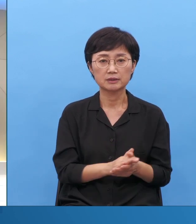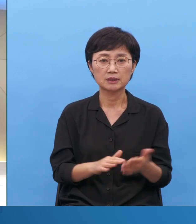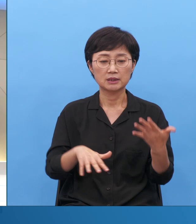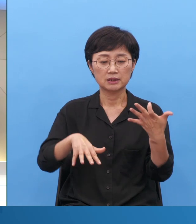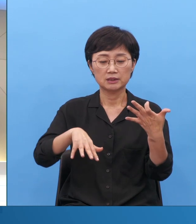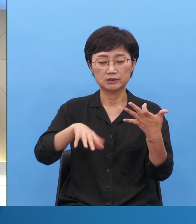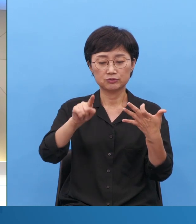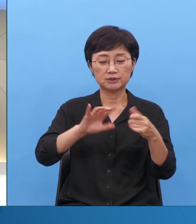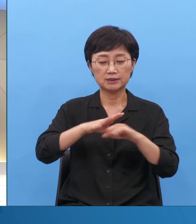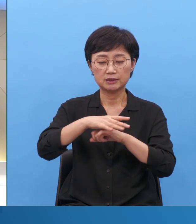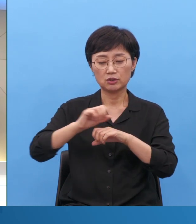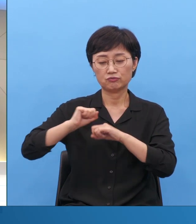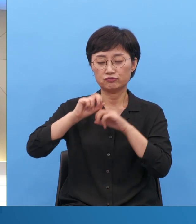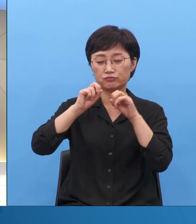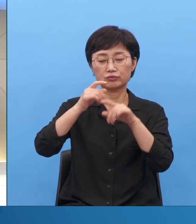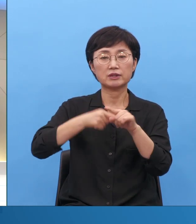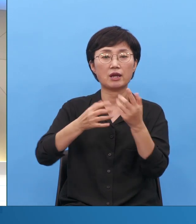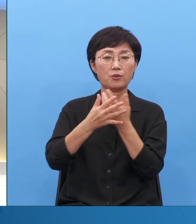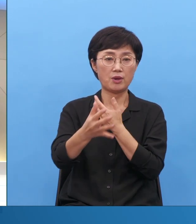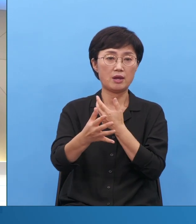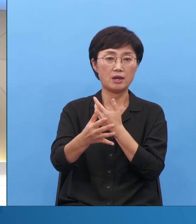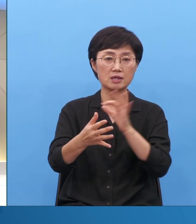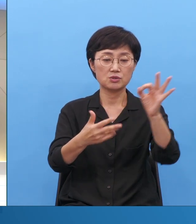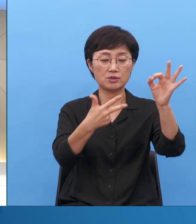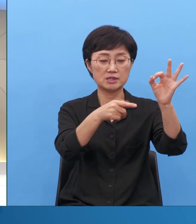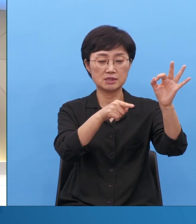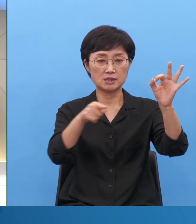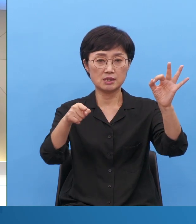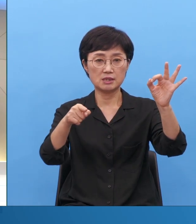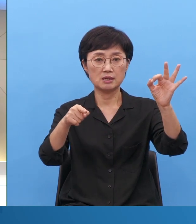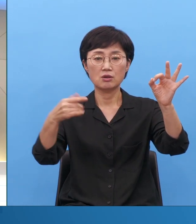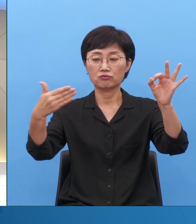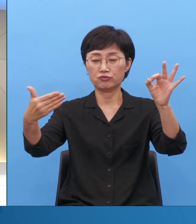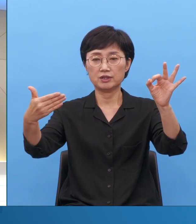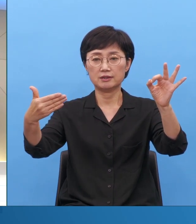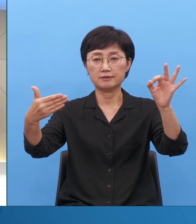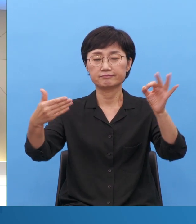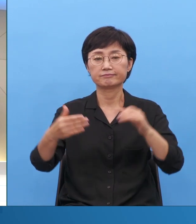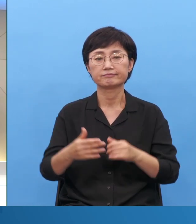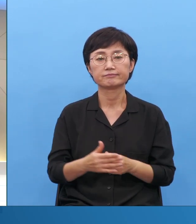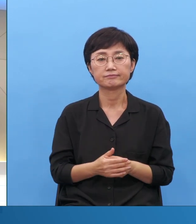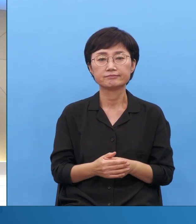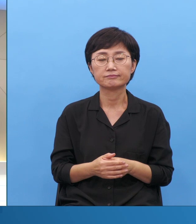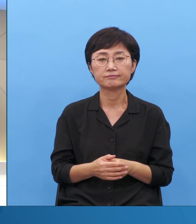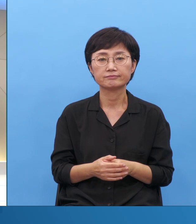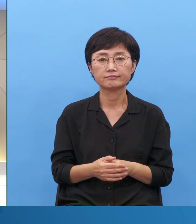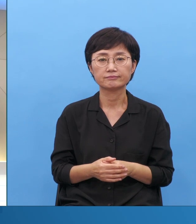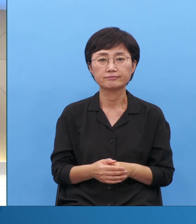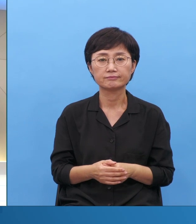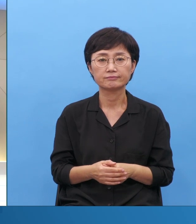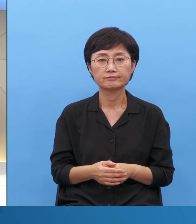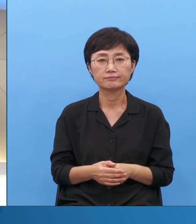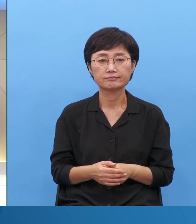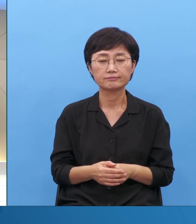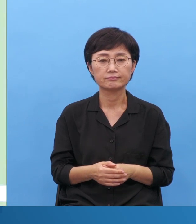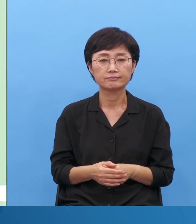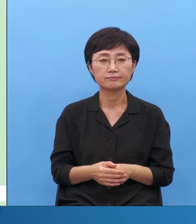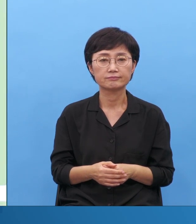제19차 세계 군 선교대회가 오는 10월 7일부터 3일간 덕평 RUTC와 임마누엘 서울교회에서